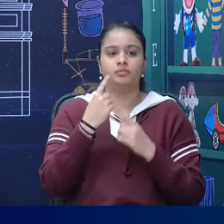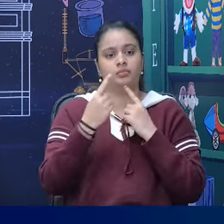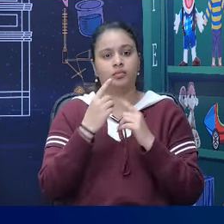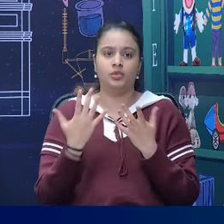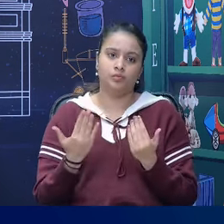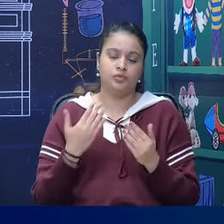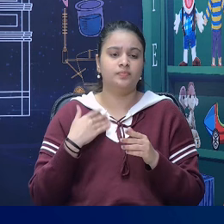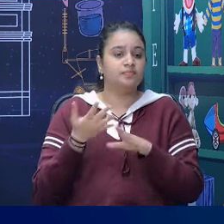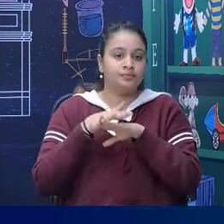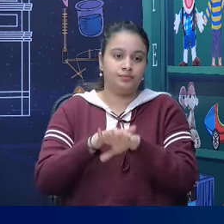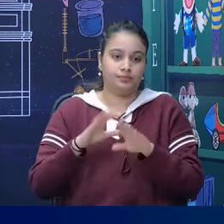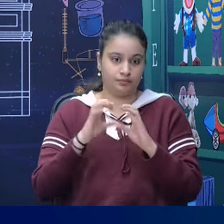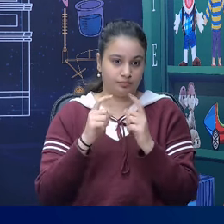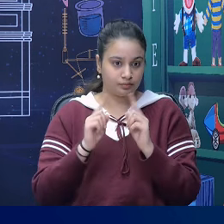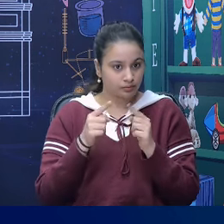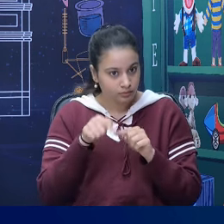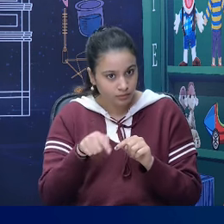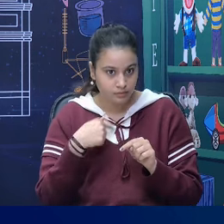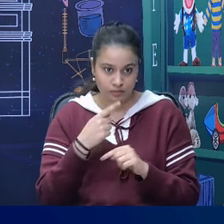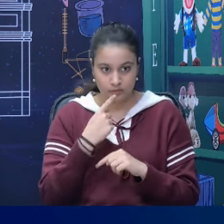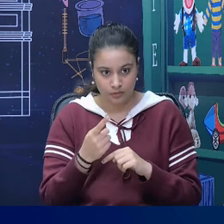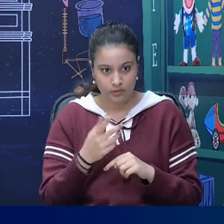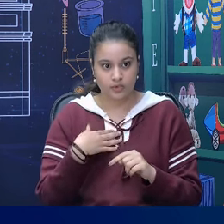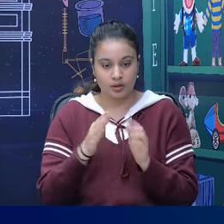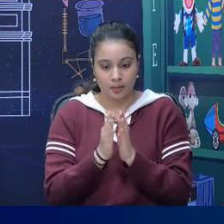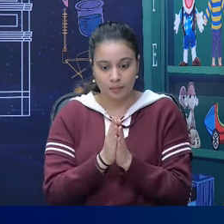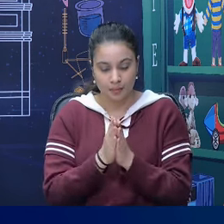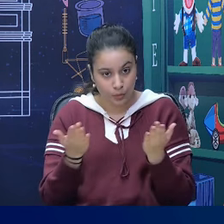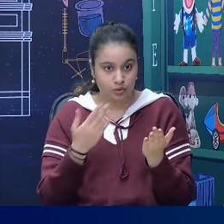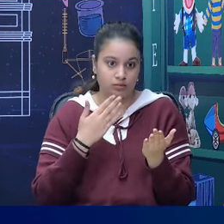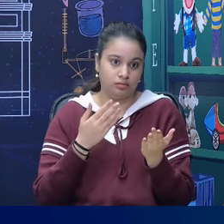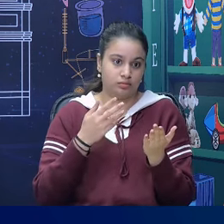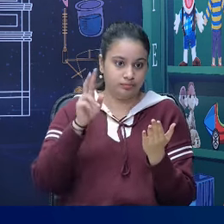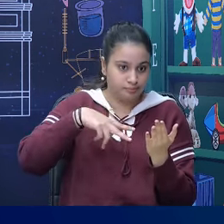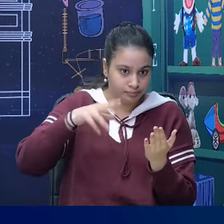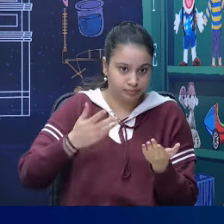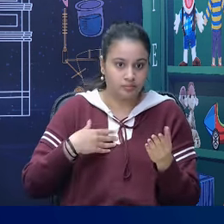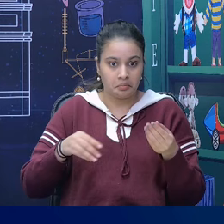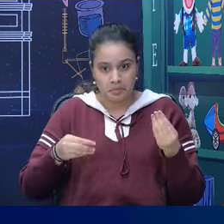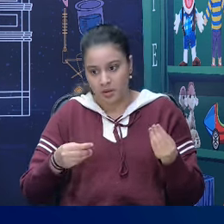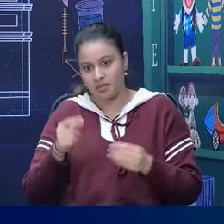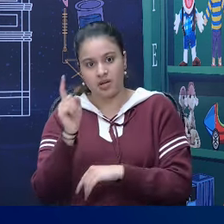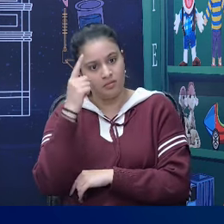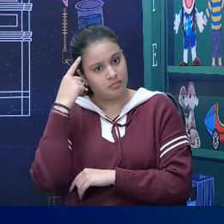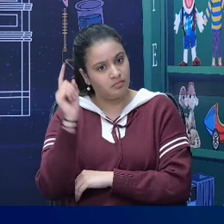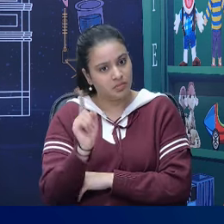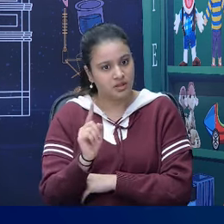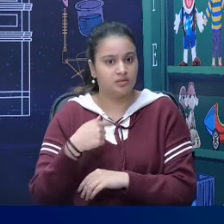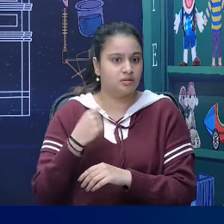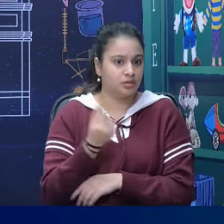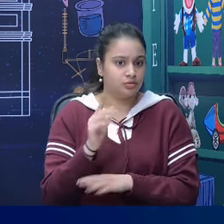हम बात कर रहे हैं तो हमें जरूरी नहीं है कि हर बार हम गणित की किताब खुलवाए बिल्कुल पेपर पेंसिल निकलवाए आप चर्चा